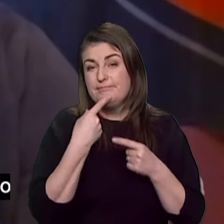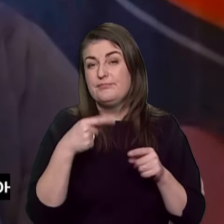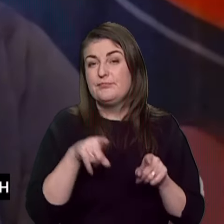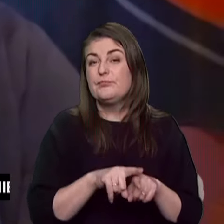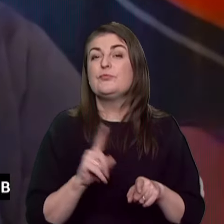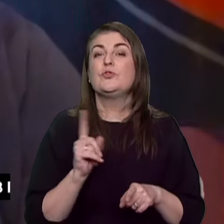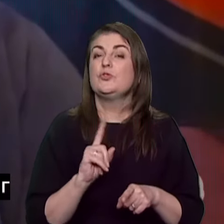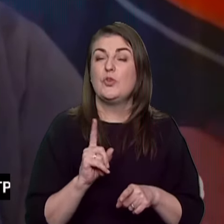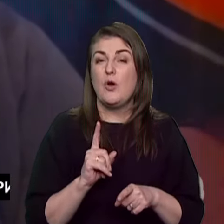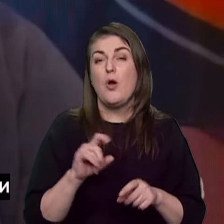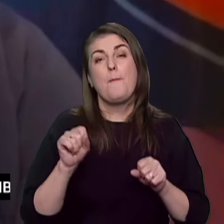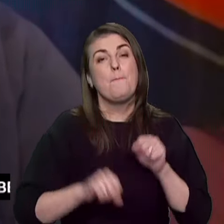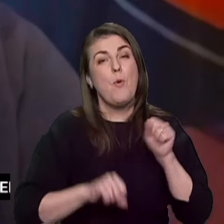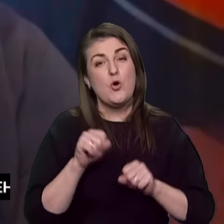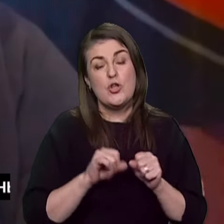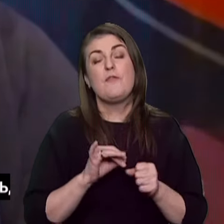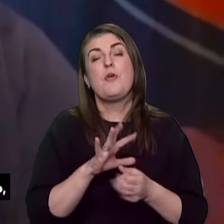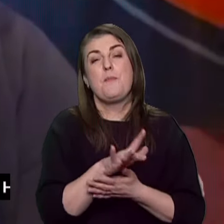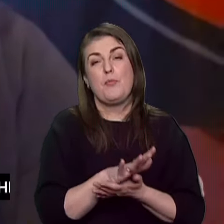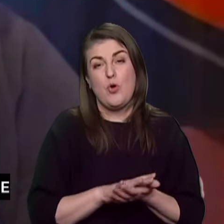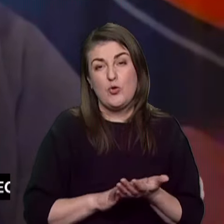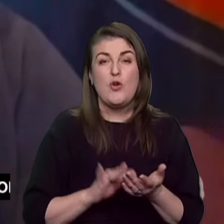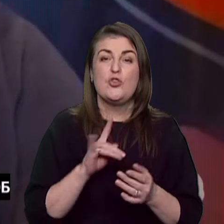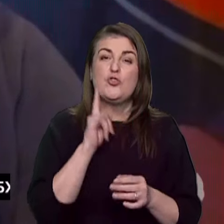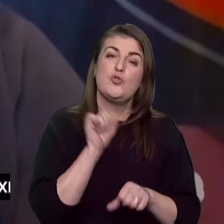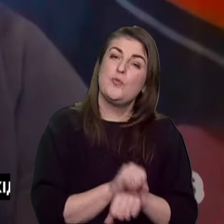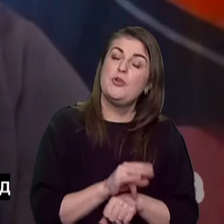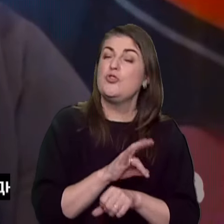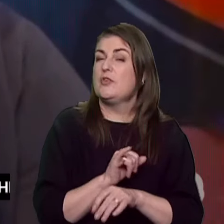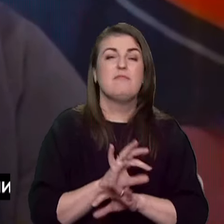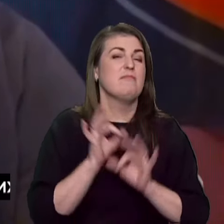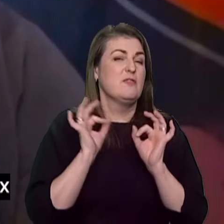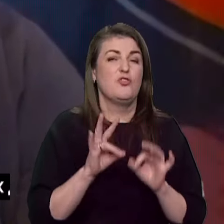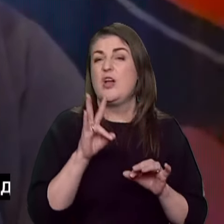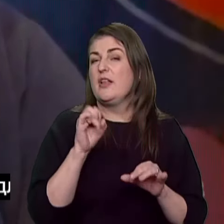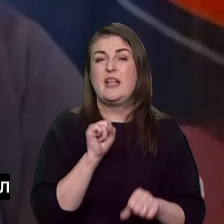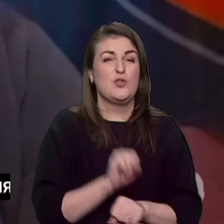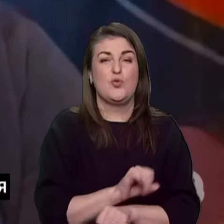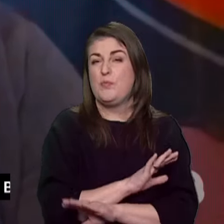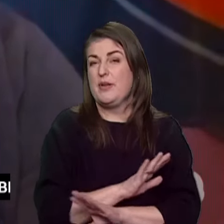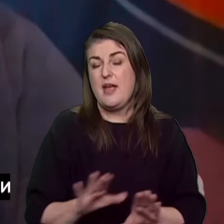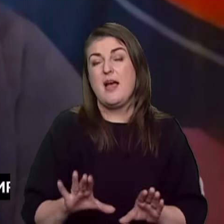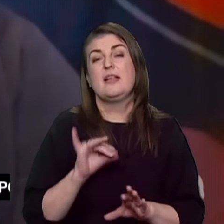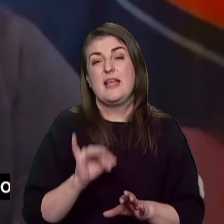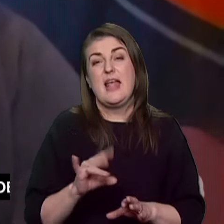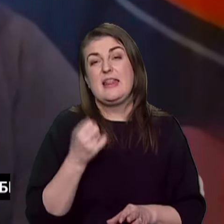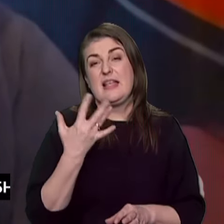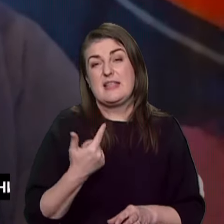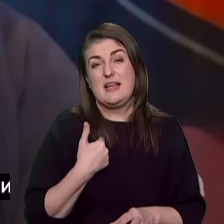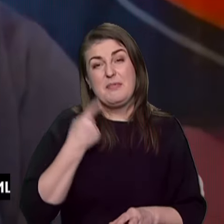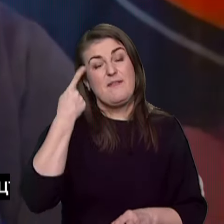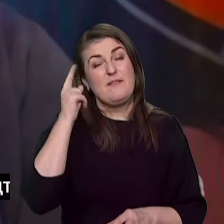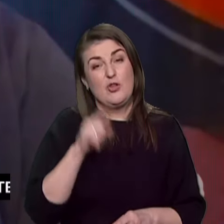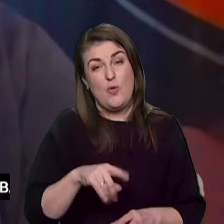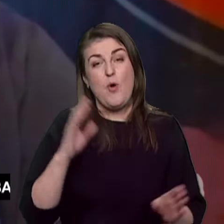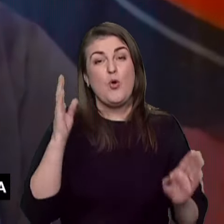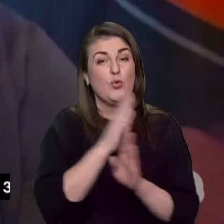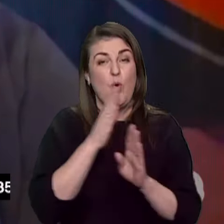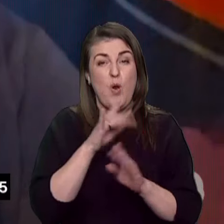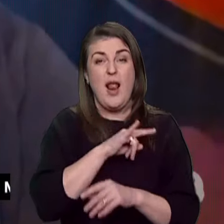що можливо і продовження, чи зупинятися, чи ні. Звичайно, не зупинятися. І, власне, наскільки мені відомо,